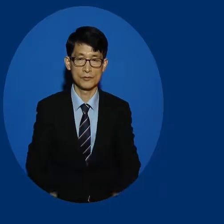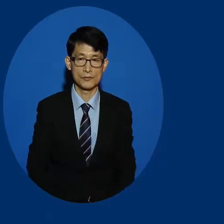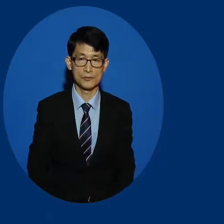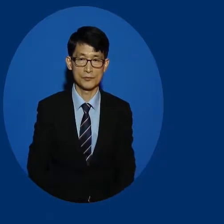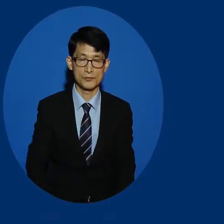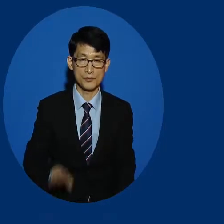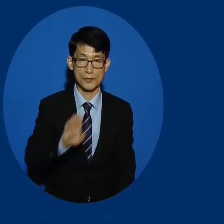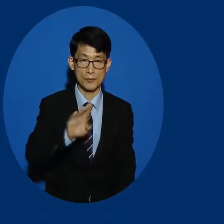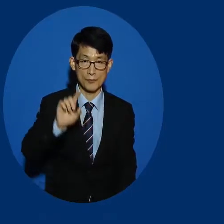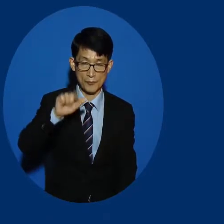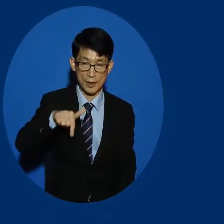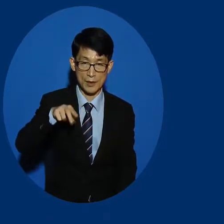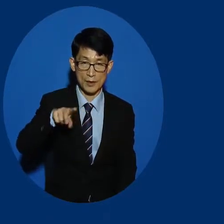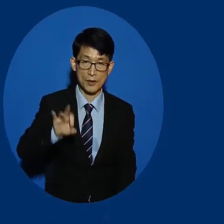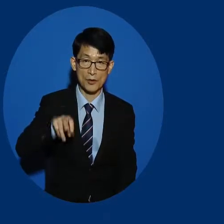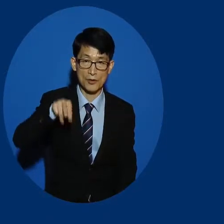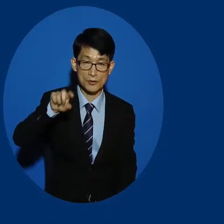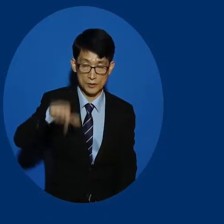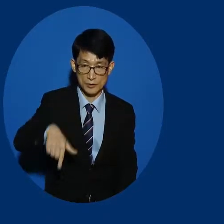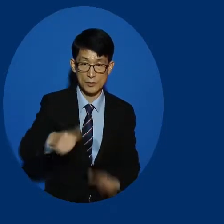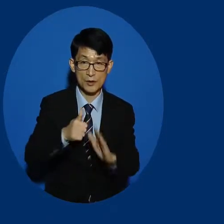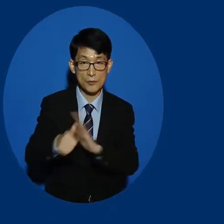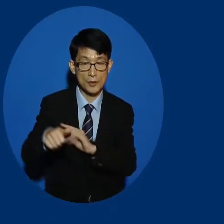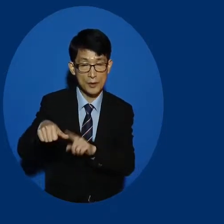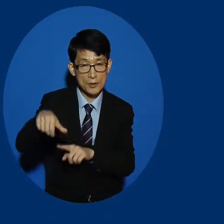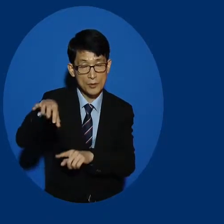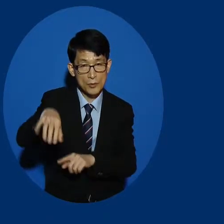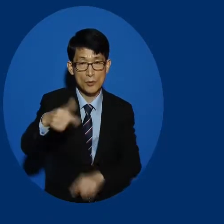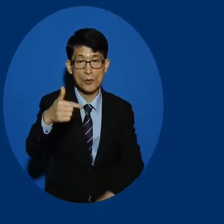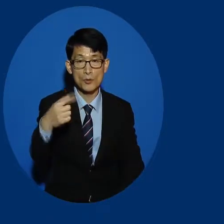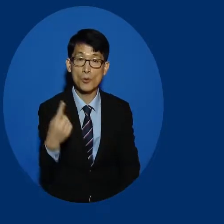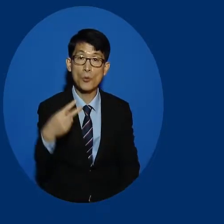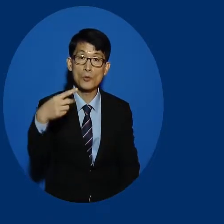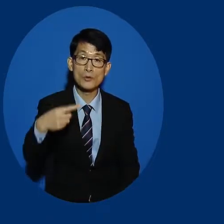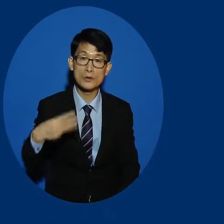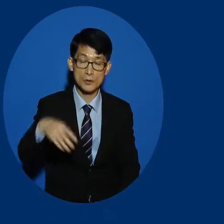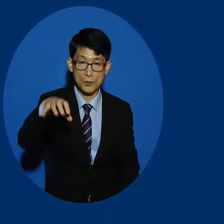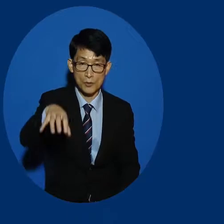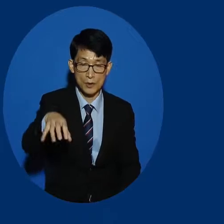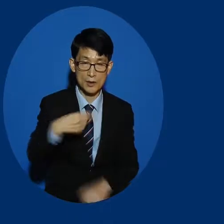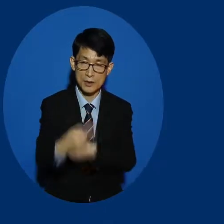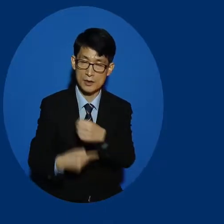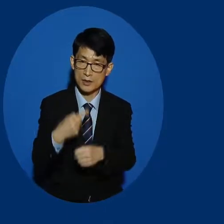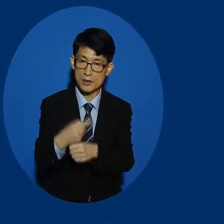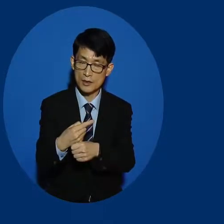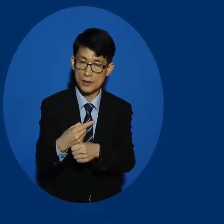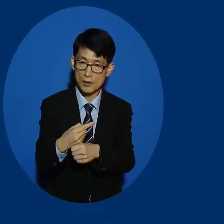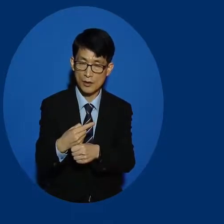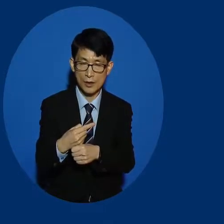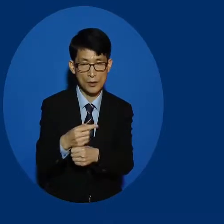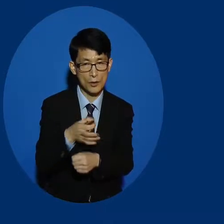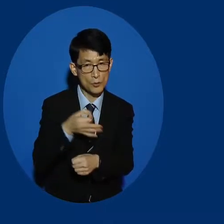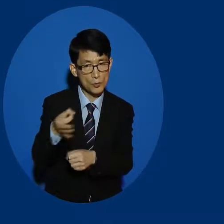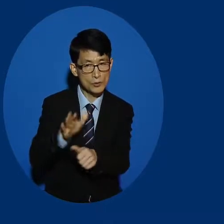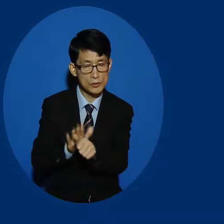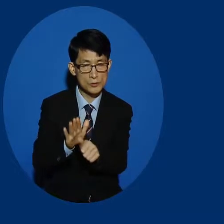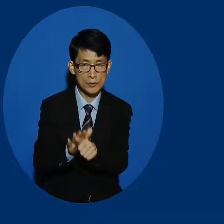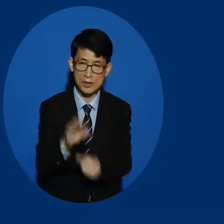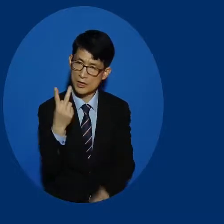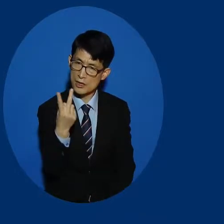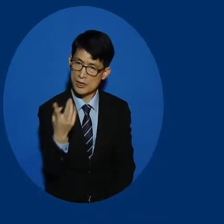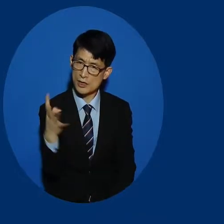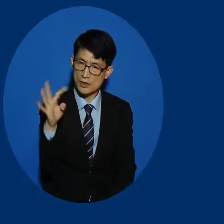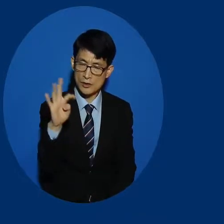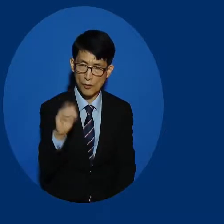박경석 대표가 있는 노들야학에 지원하는 금액이 1년에 2억 정도가 2억이 훨씬 더 넘어요.